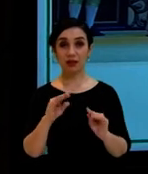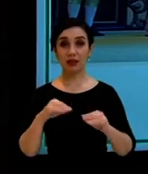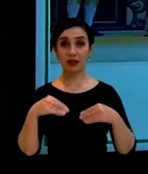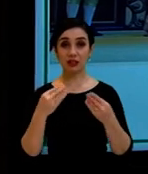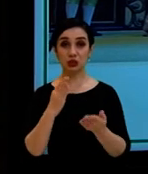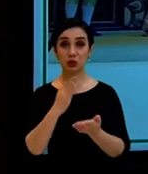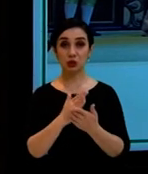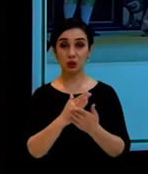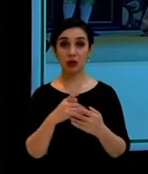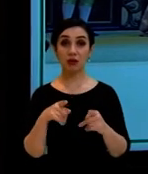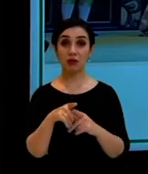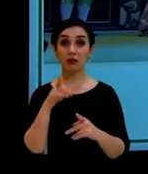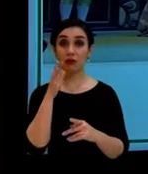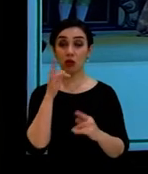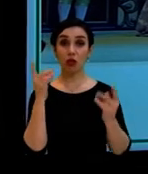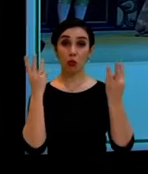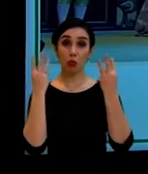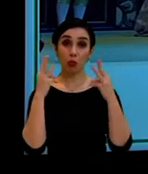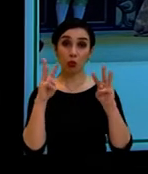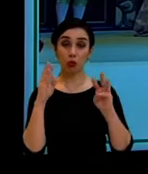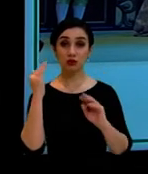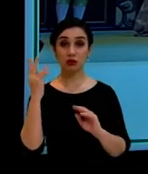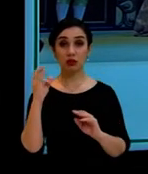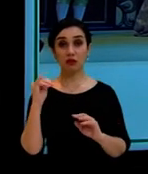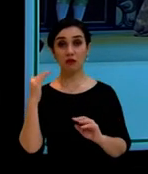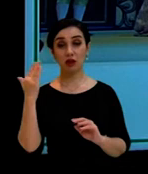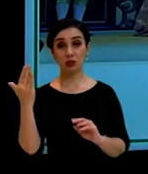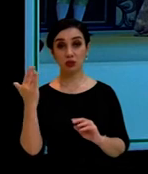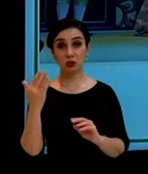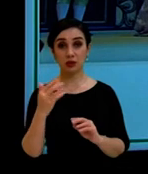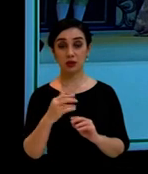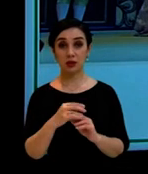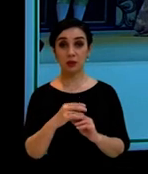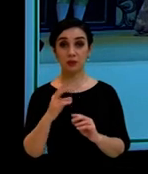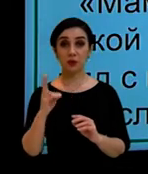существовавшей тогда моде на восточный колорит